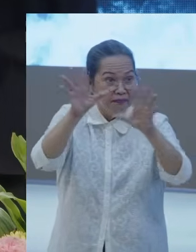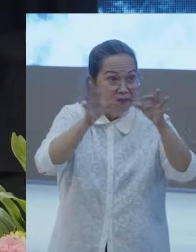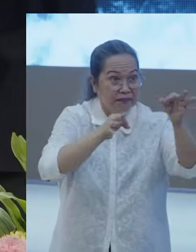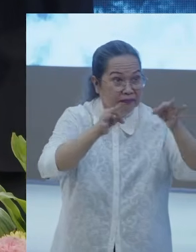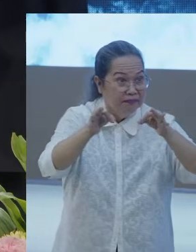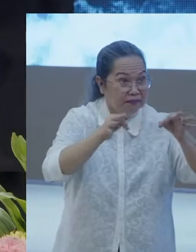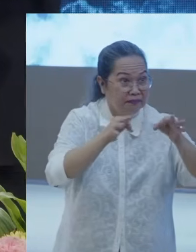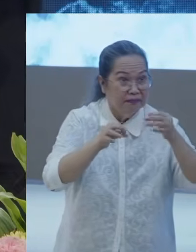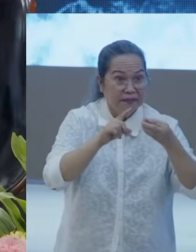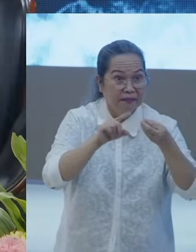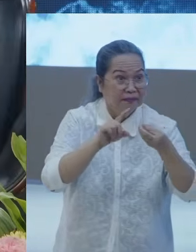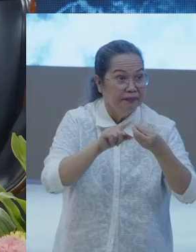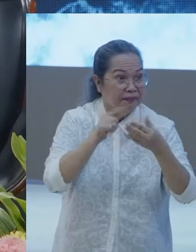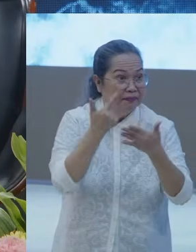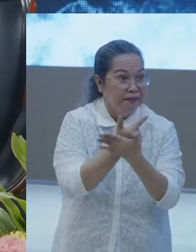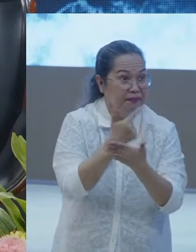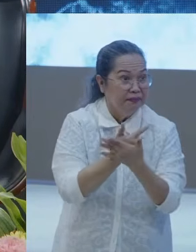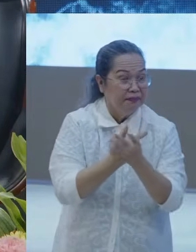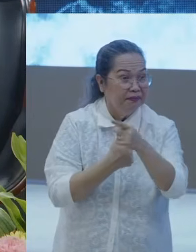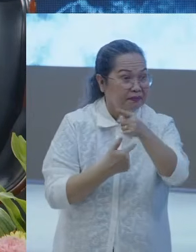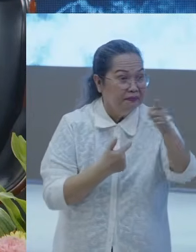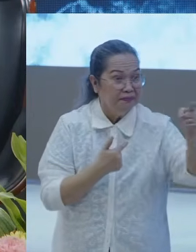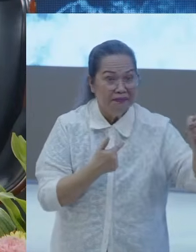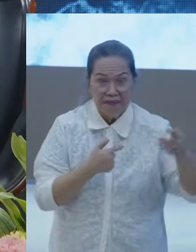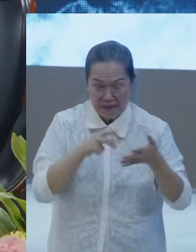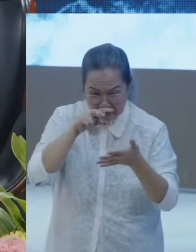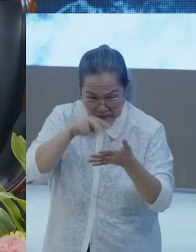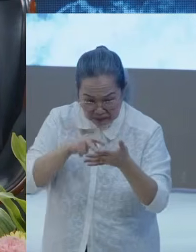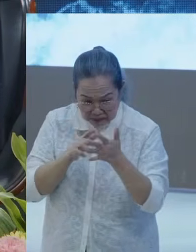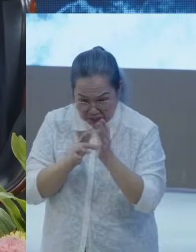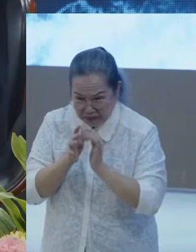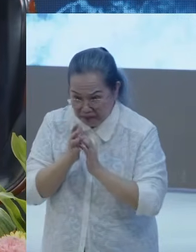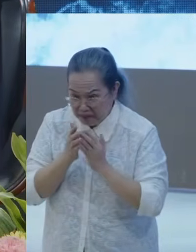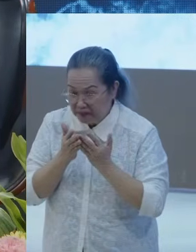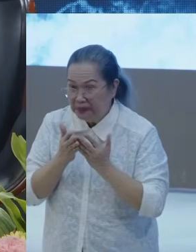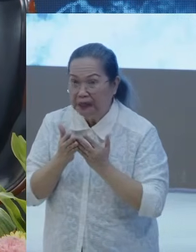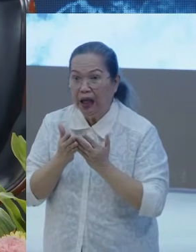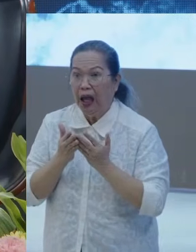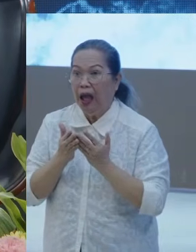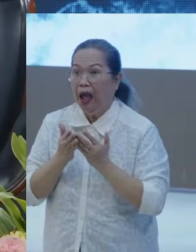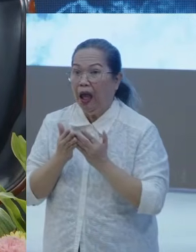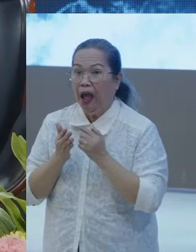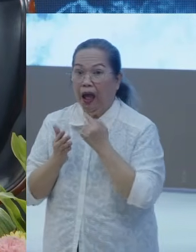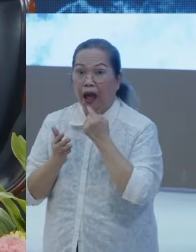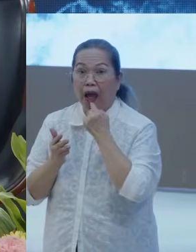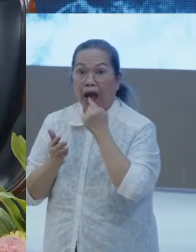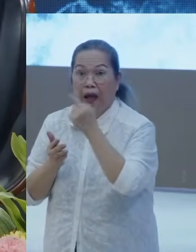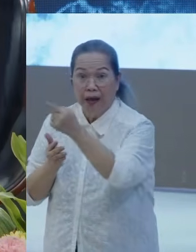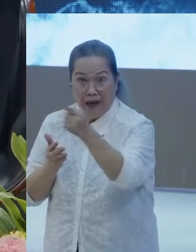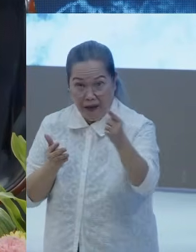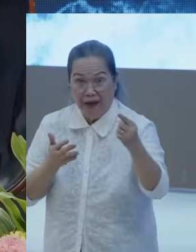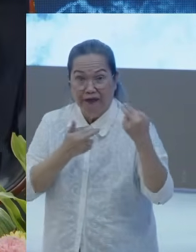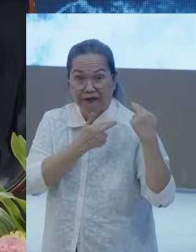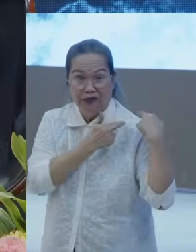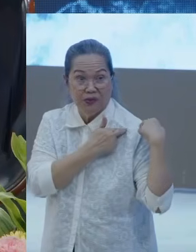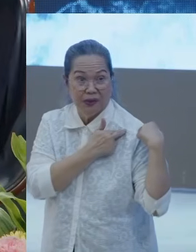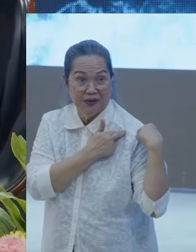sabihin ng Ebanghelyo. At kayo ay nakabasa ng Biblia. Meron po kayong